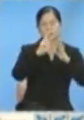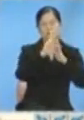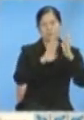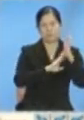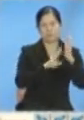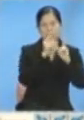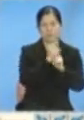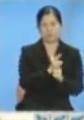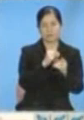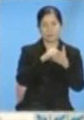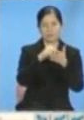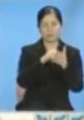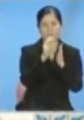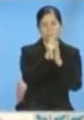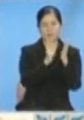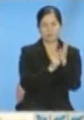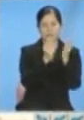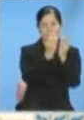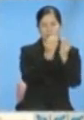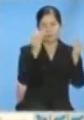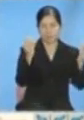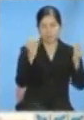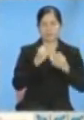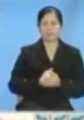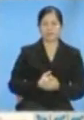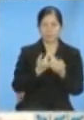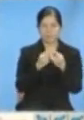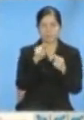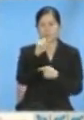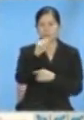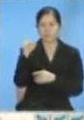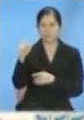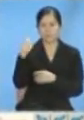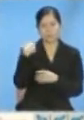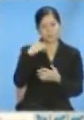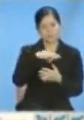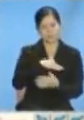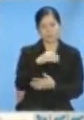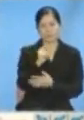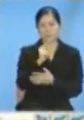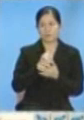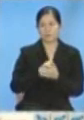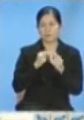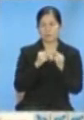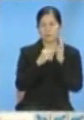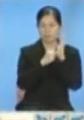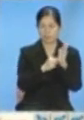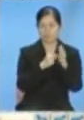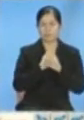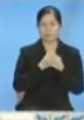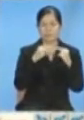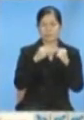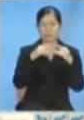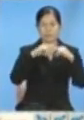แห่งร่างแก้ไขรัฐธรรมนูญขณะที่สมาชิกก็มีความเห็นว่าเขาไม่ได้เสนอแปรยติขัดต่